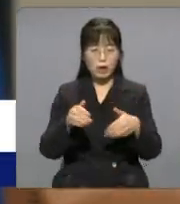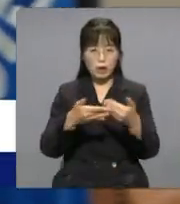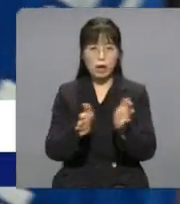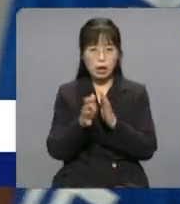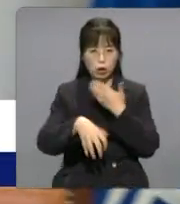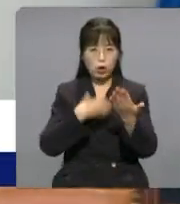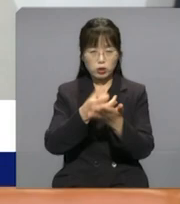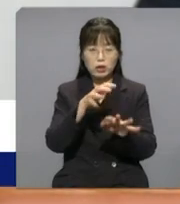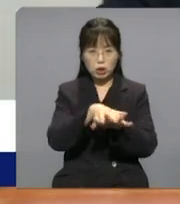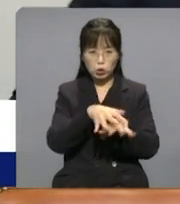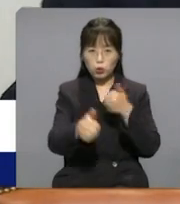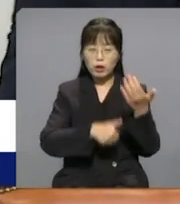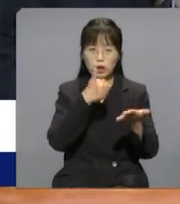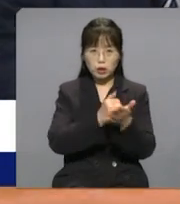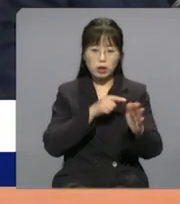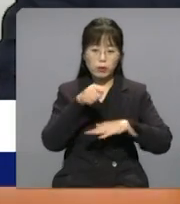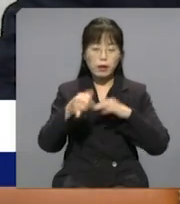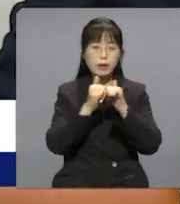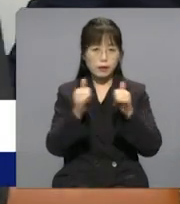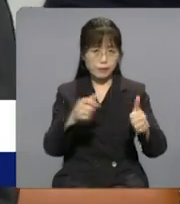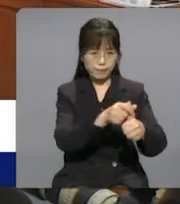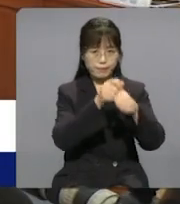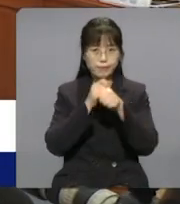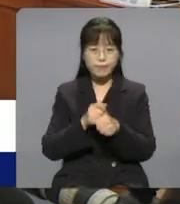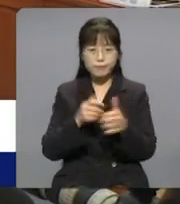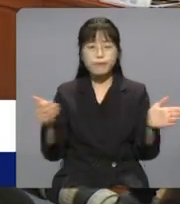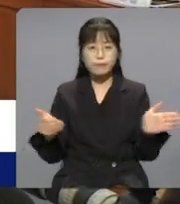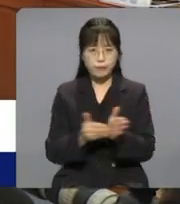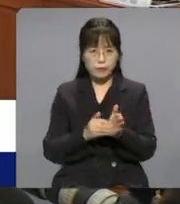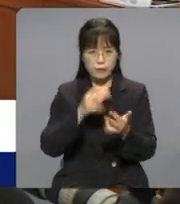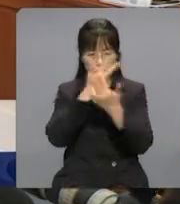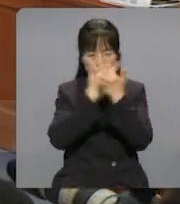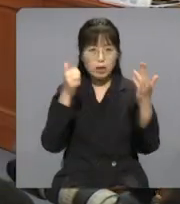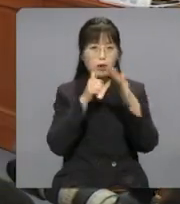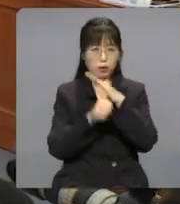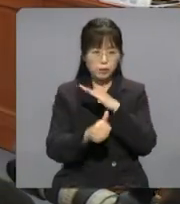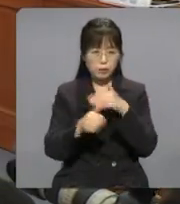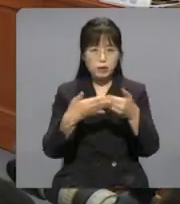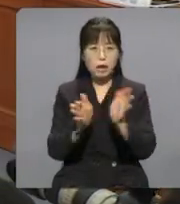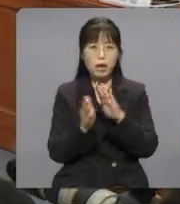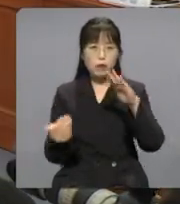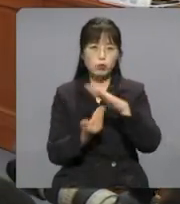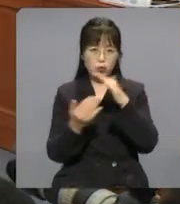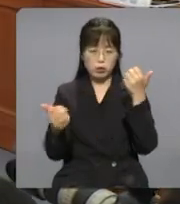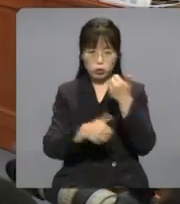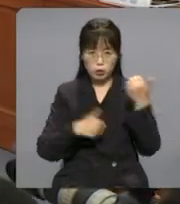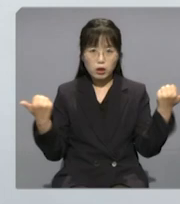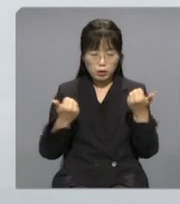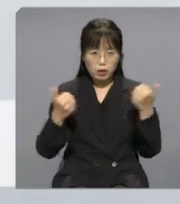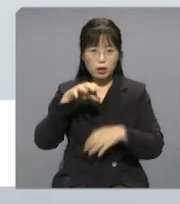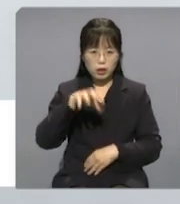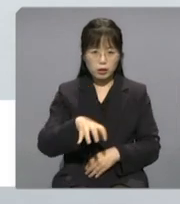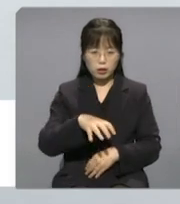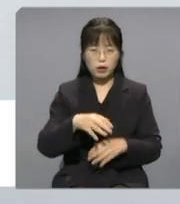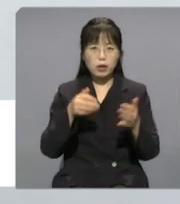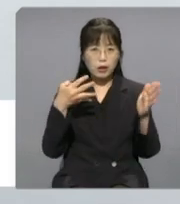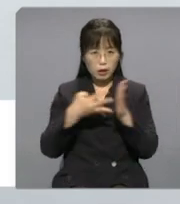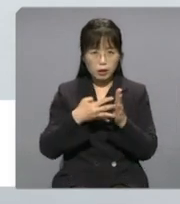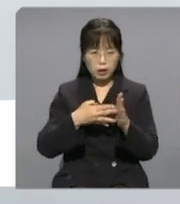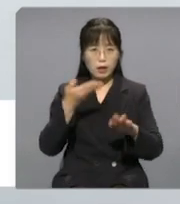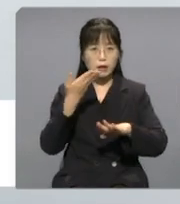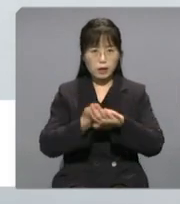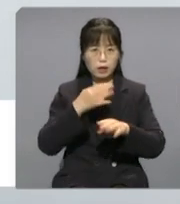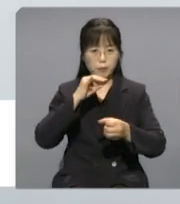당 혁신기구 위원장의 외부인사를 영입했습니다 이재명 대표는 당 최고위원회의에서 사단법인 다른